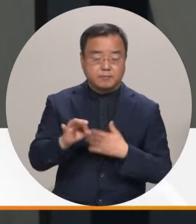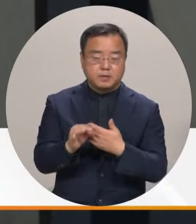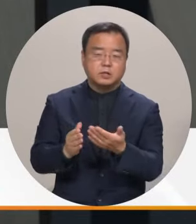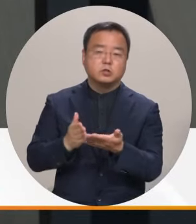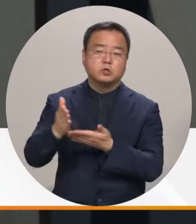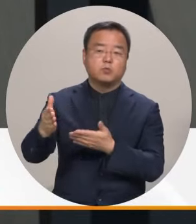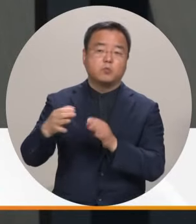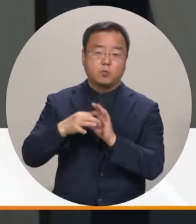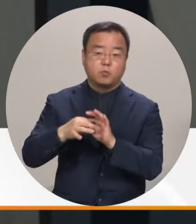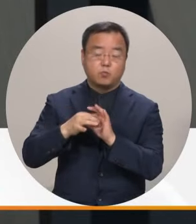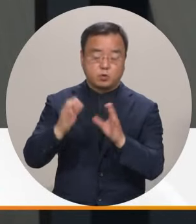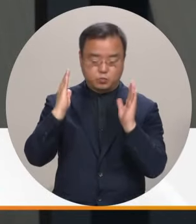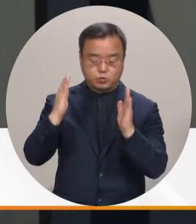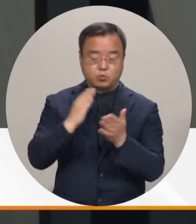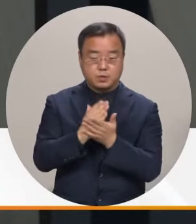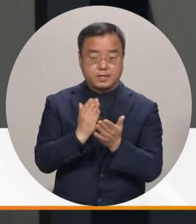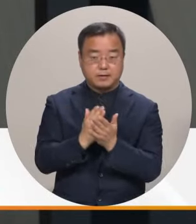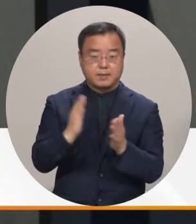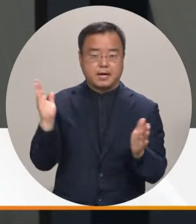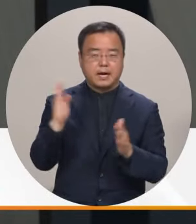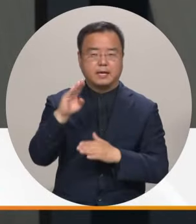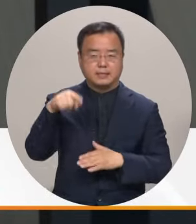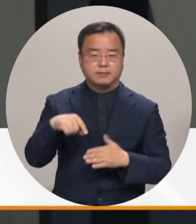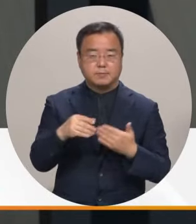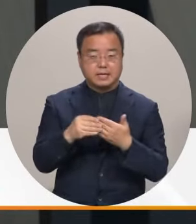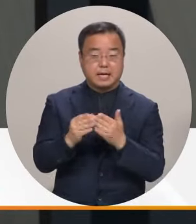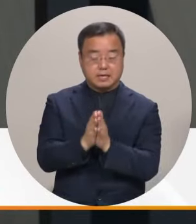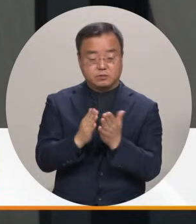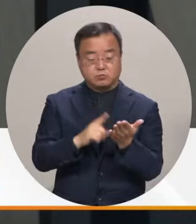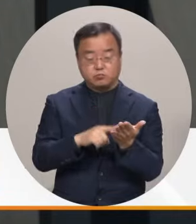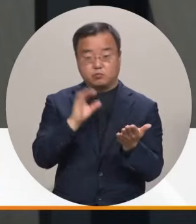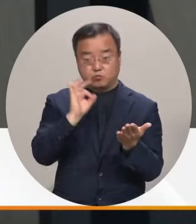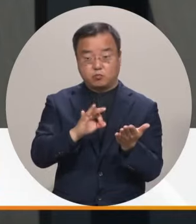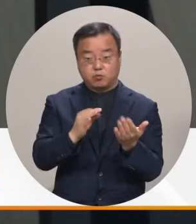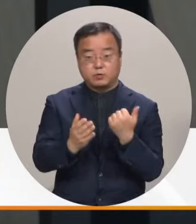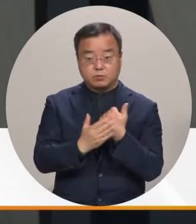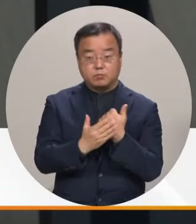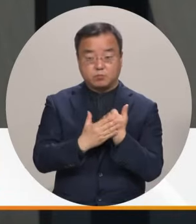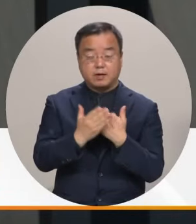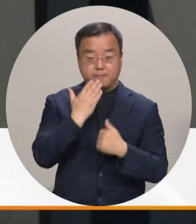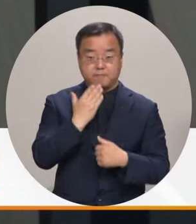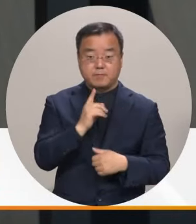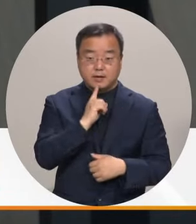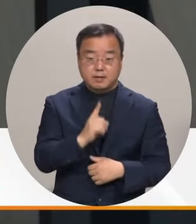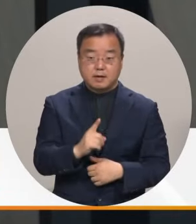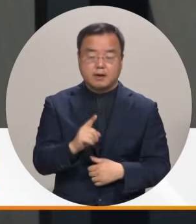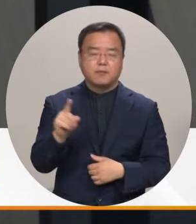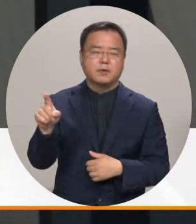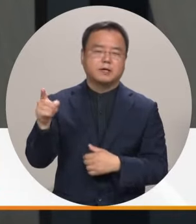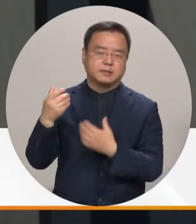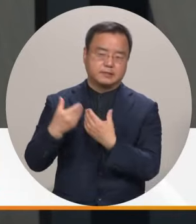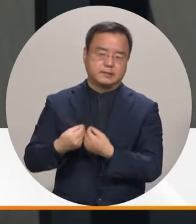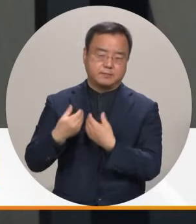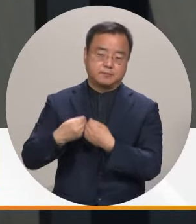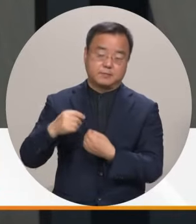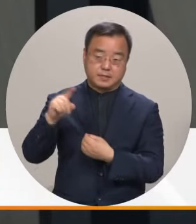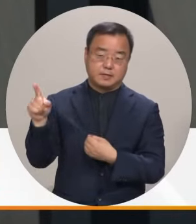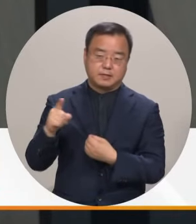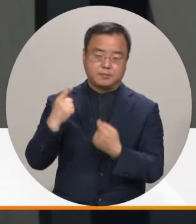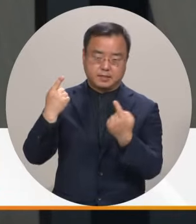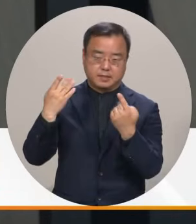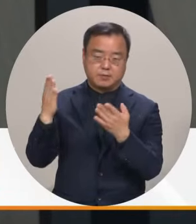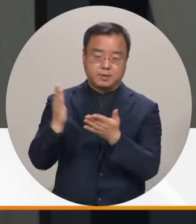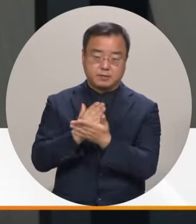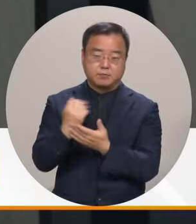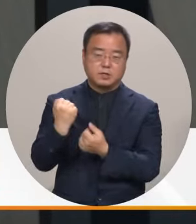연계되는 교과목을 학생부 가이드북을면 좋다라고 말씀드렸잖아요 예 요런 사례들도 학생부 가이드북이 안내가 잘 되어